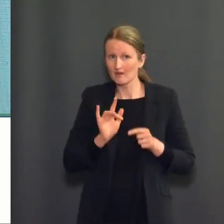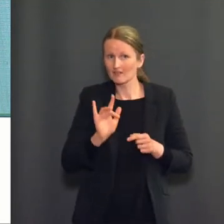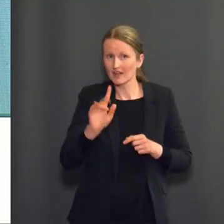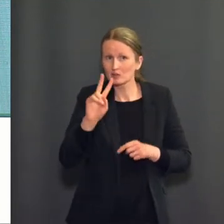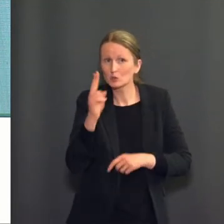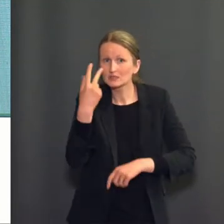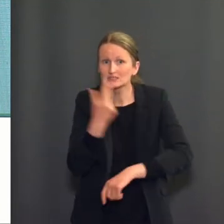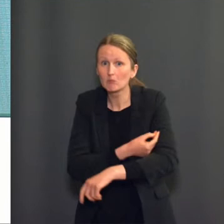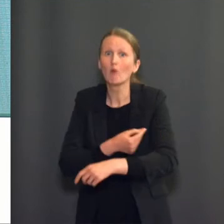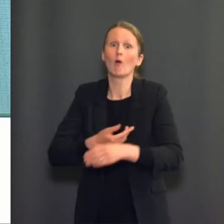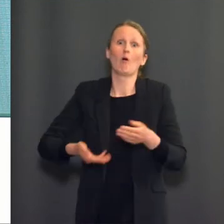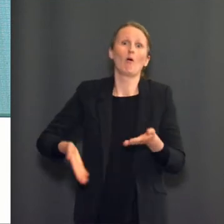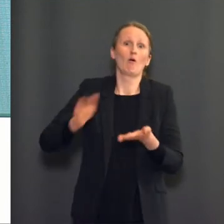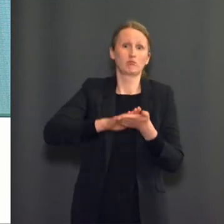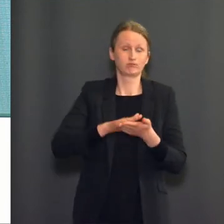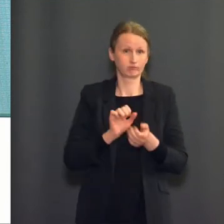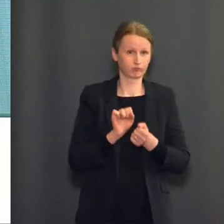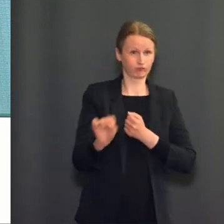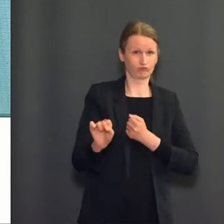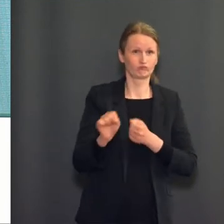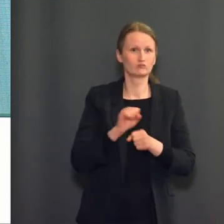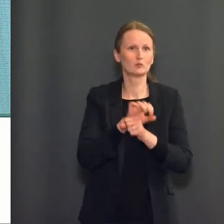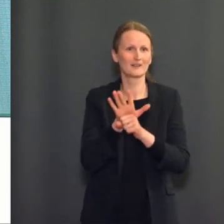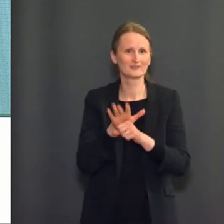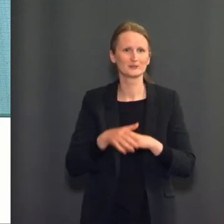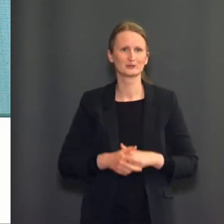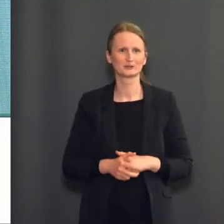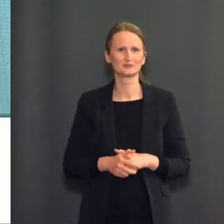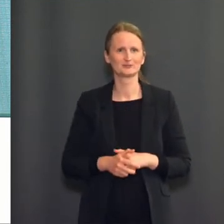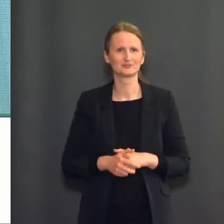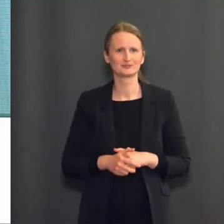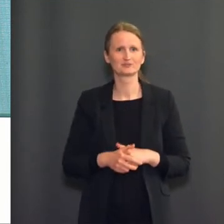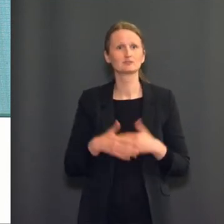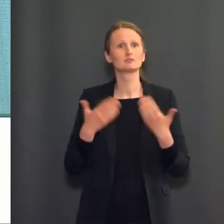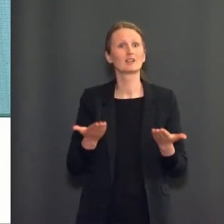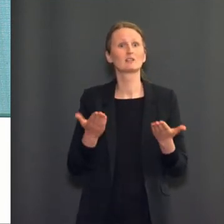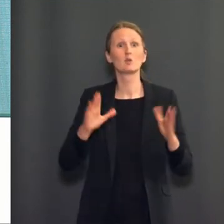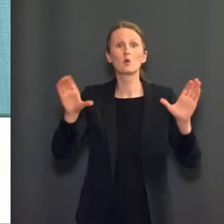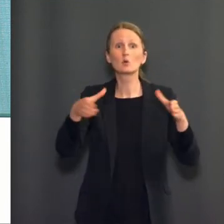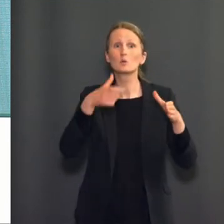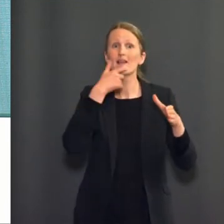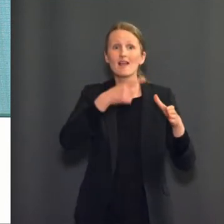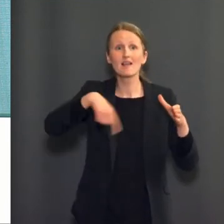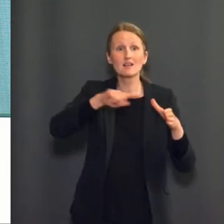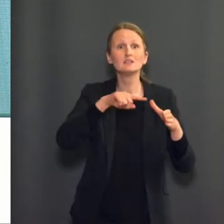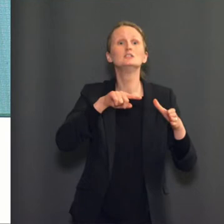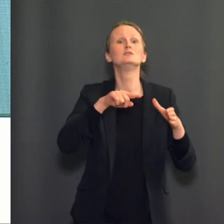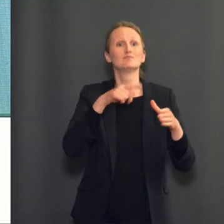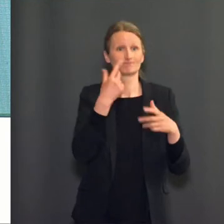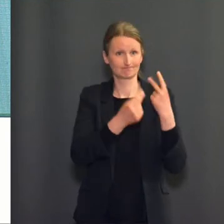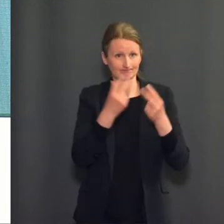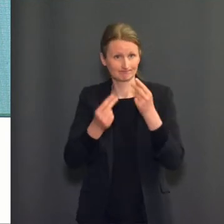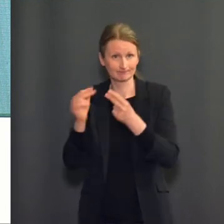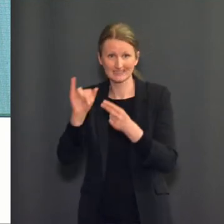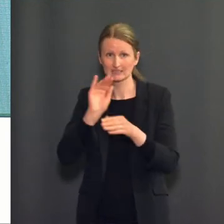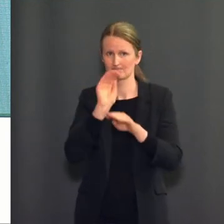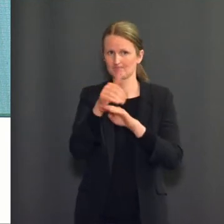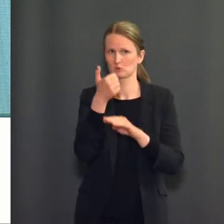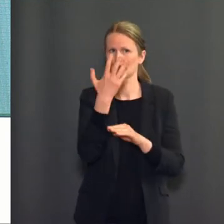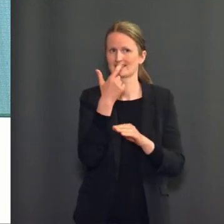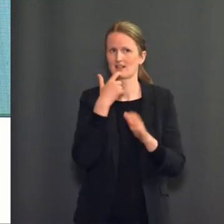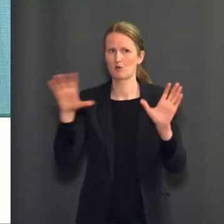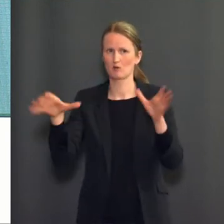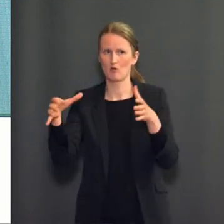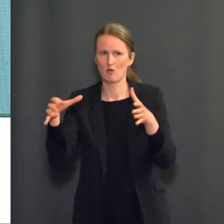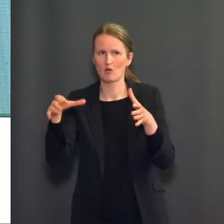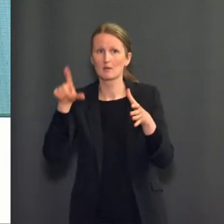À l'heure qu'il est, nous vaccinons les personnes de plus de 65 ans et les invitations pour les patients à risque